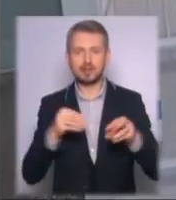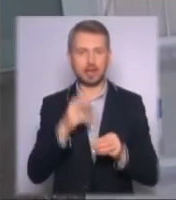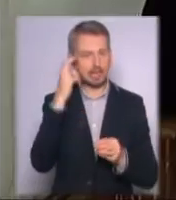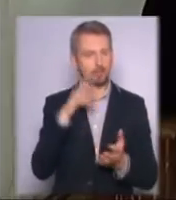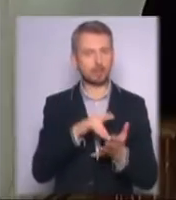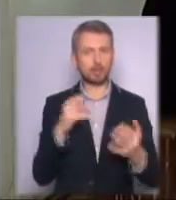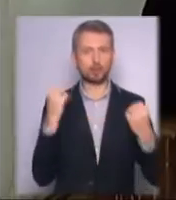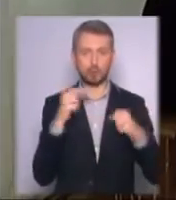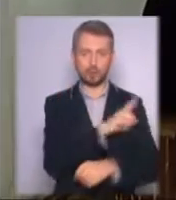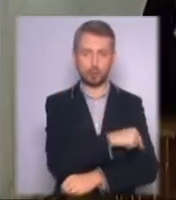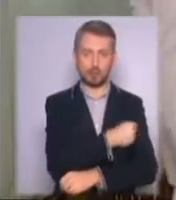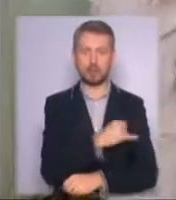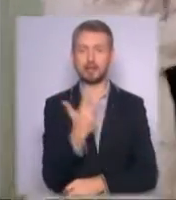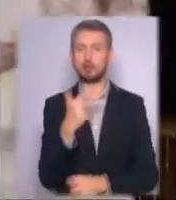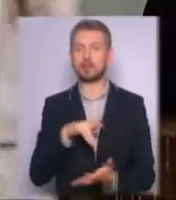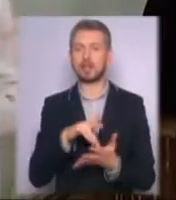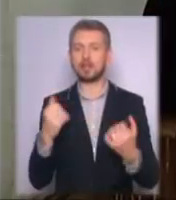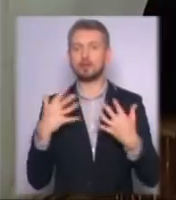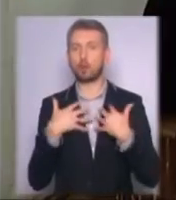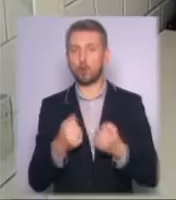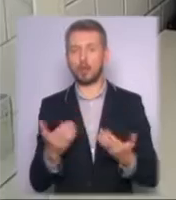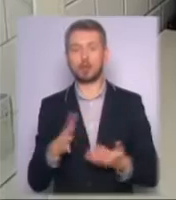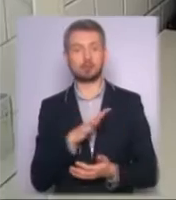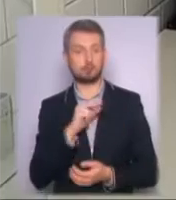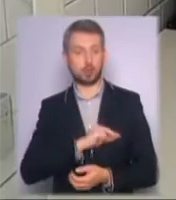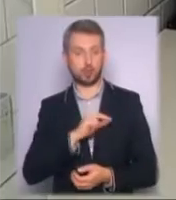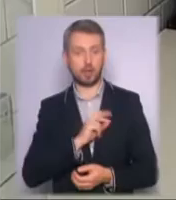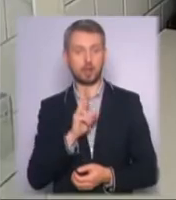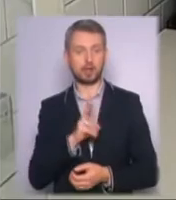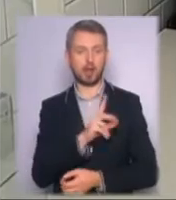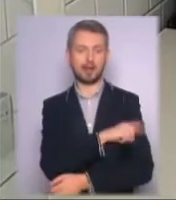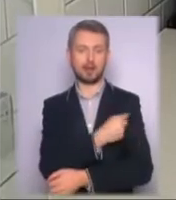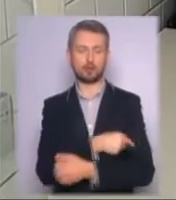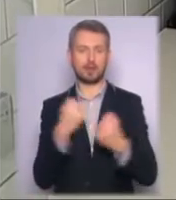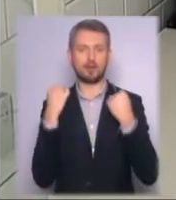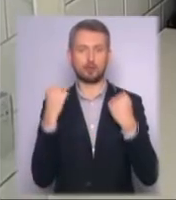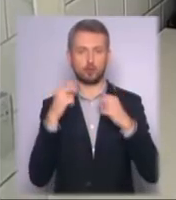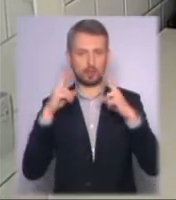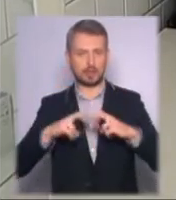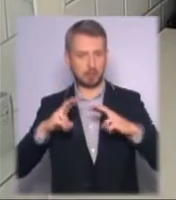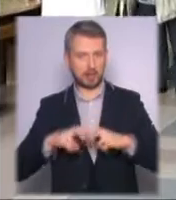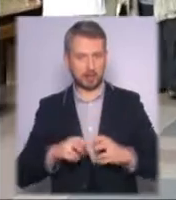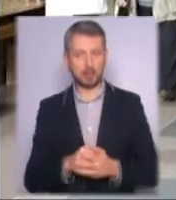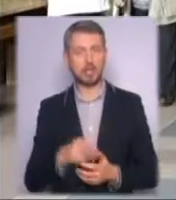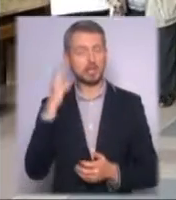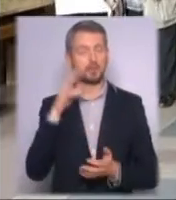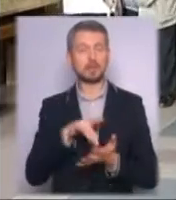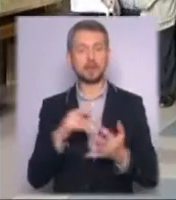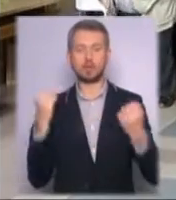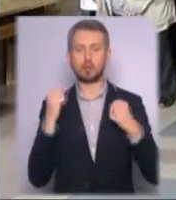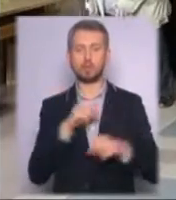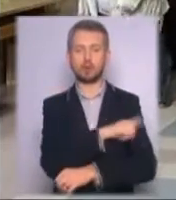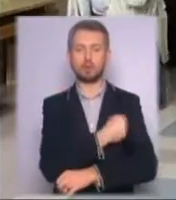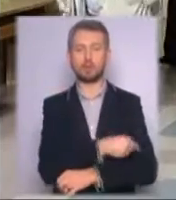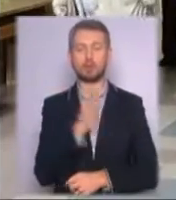спортивної медицини та трьох центрів здоров'я, які працювали як лікарсько-фізкультурні диспансери. Столичний центр спортивної медицини